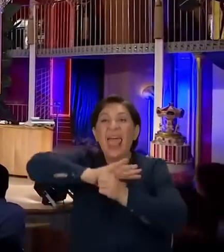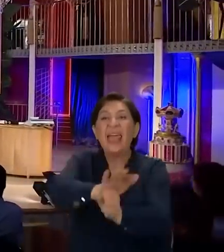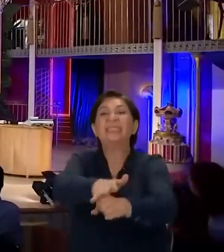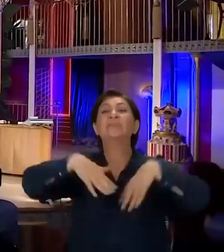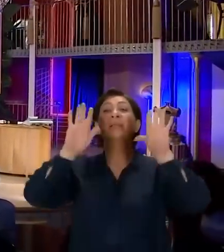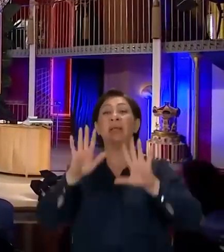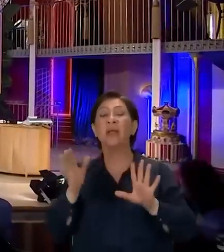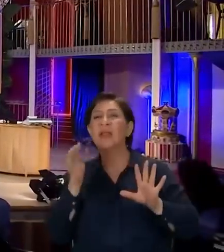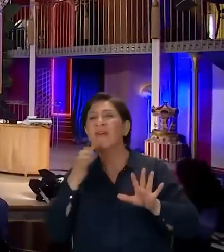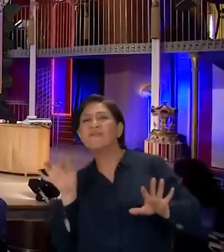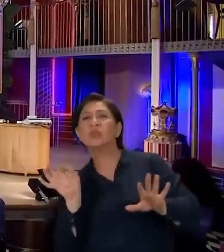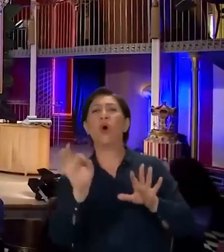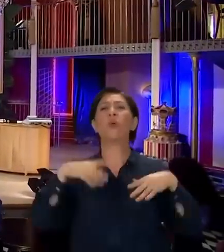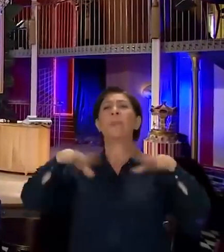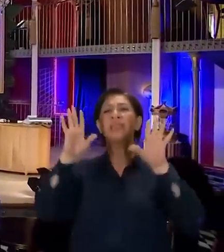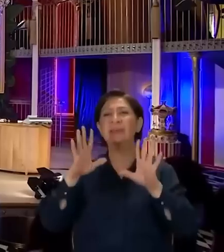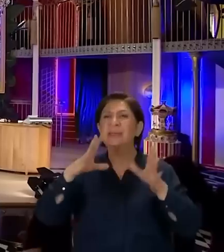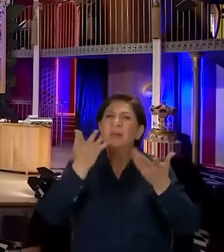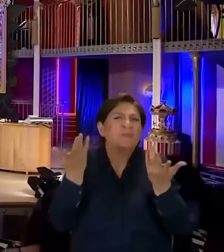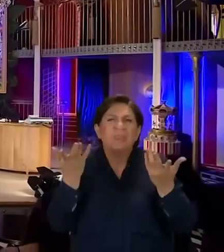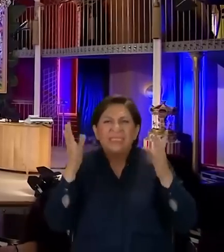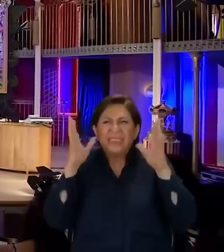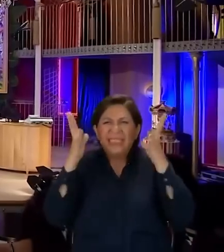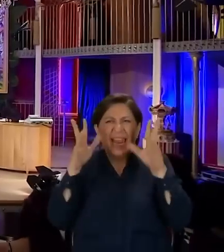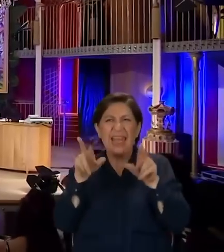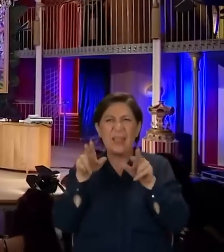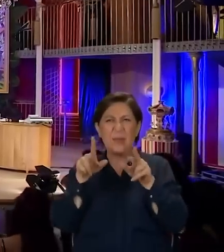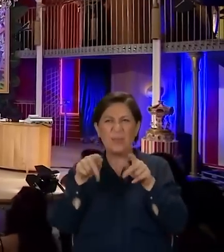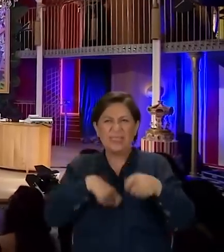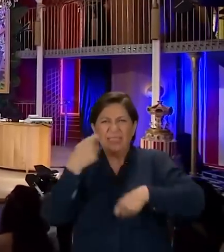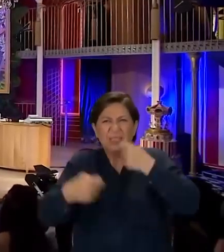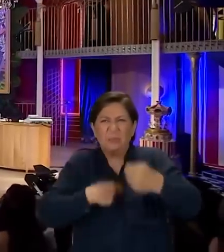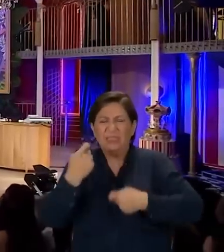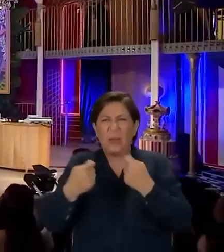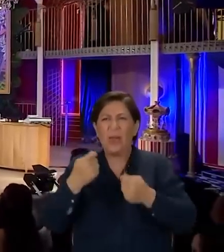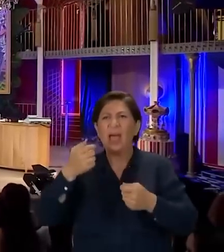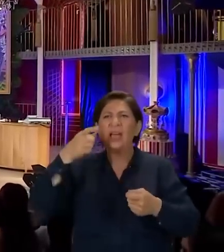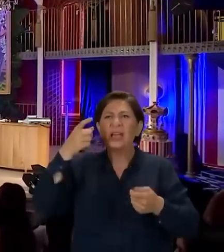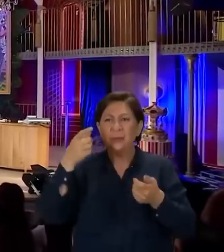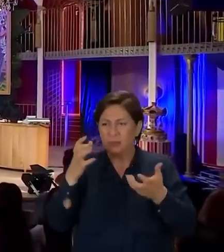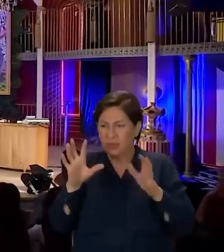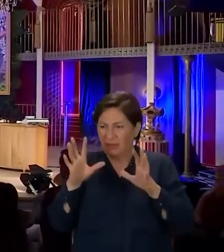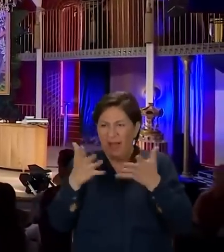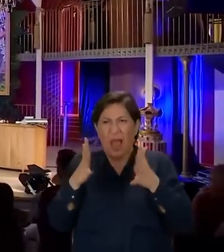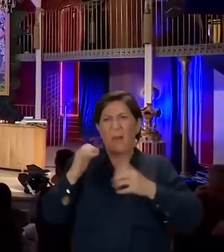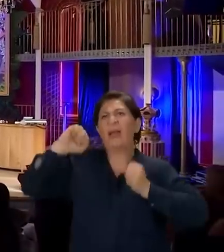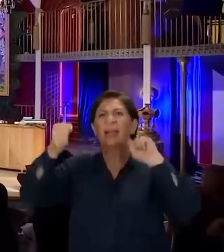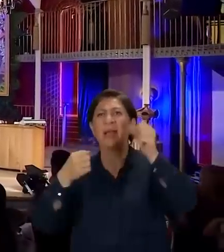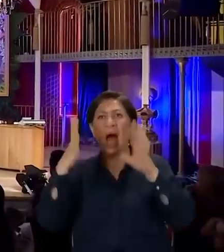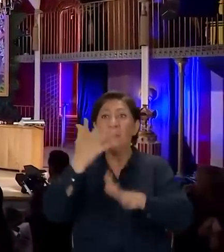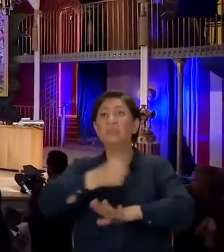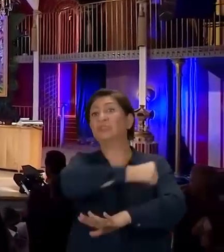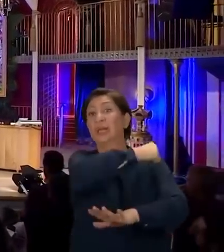ezmediği, bozmadığı, sapıkça, saçma sapan cinayi hareketler yapmadığı, işte aha